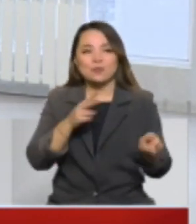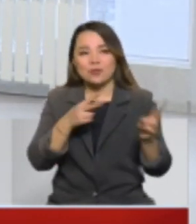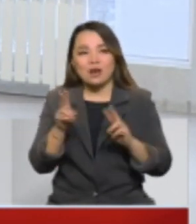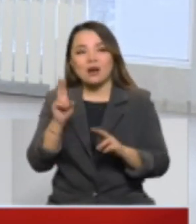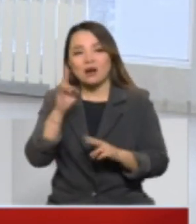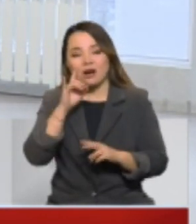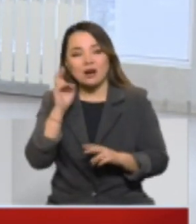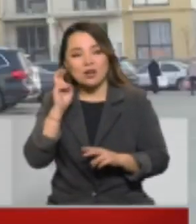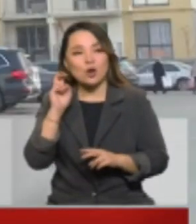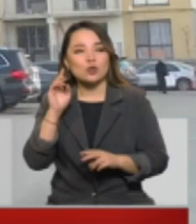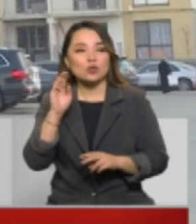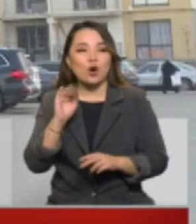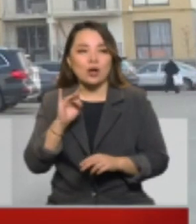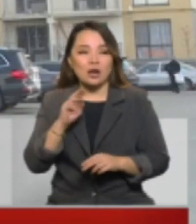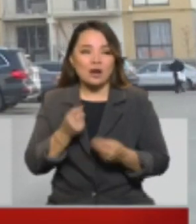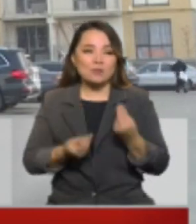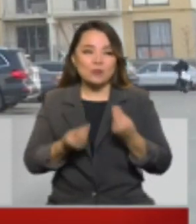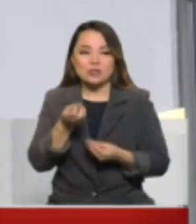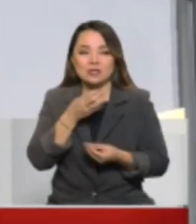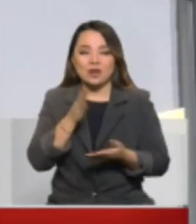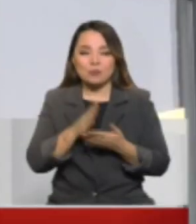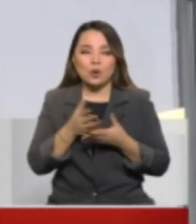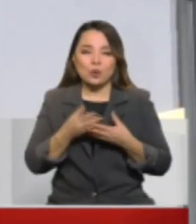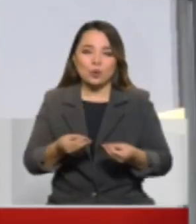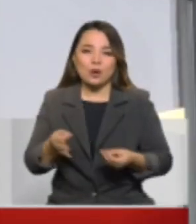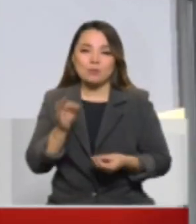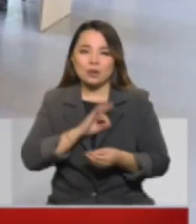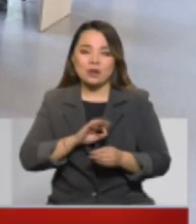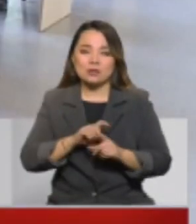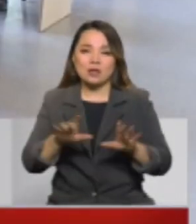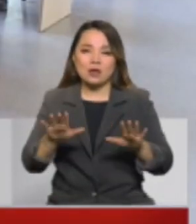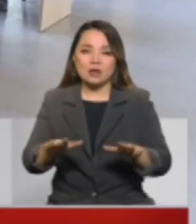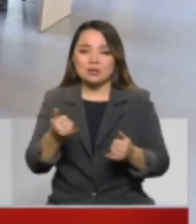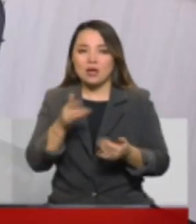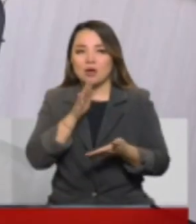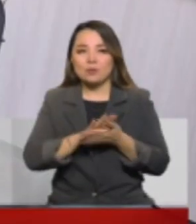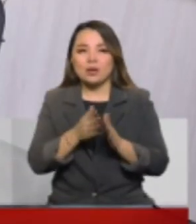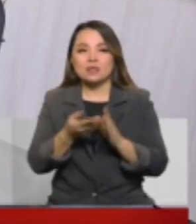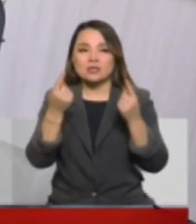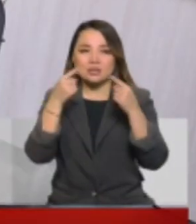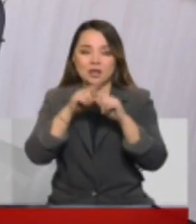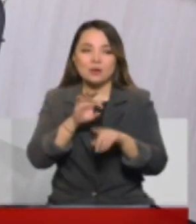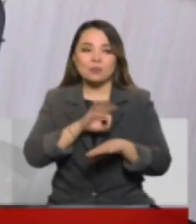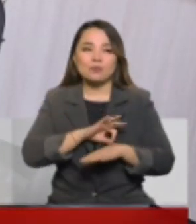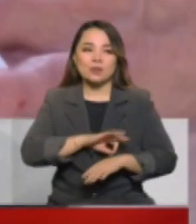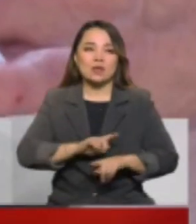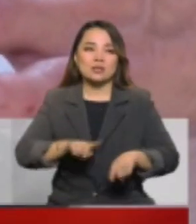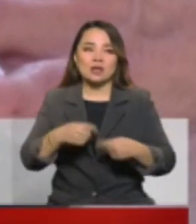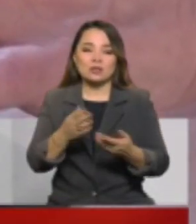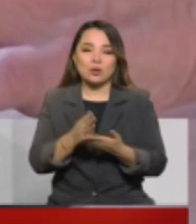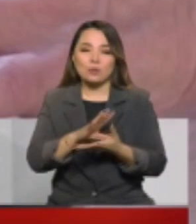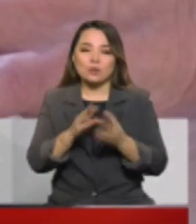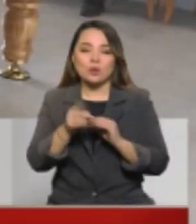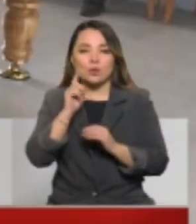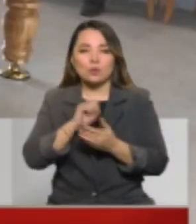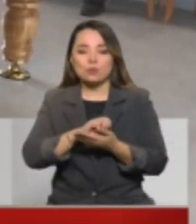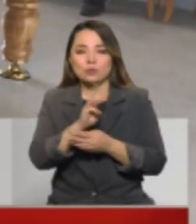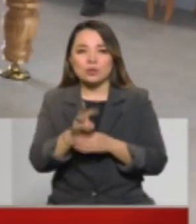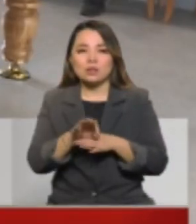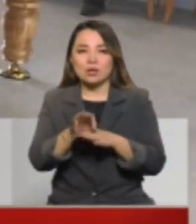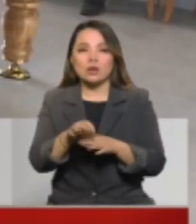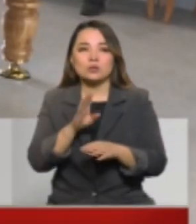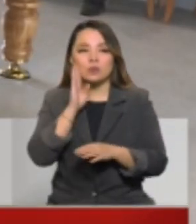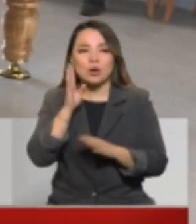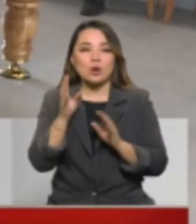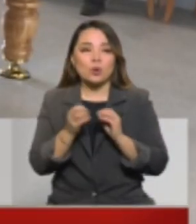Қаражорғаны жақсылап үйрендік. Көктемде пайдалануға берілген орталық ғимараты заманауи үлгіде салынып, қарттарға қажетті барлық мүмкіндік жасалған. Таңғы сағат